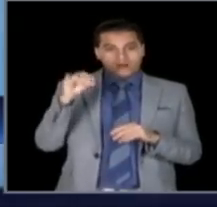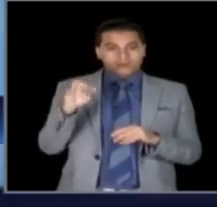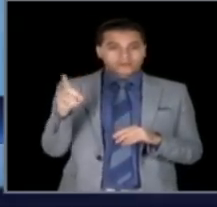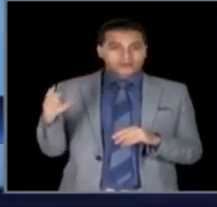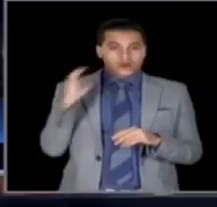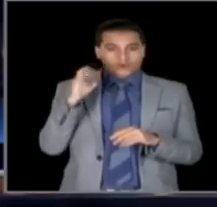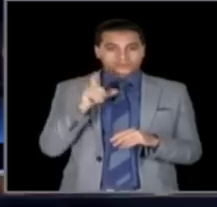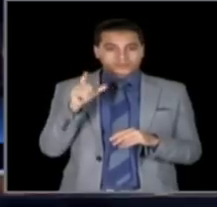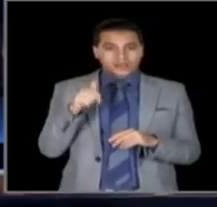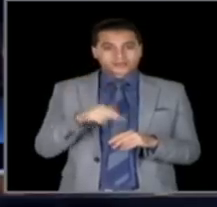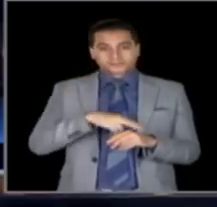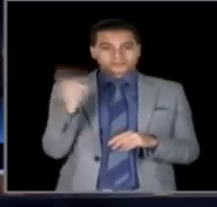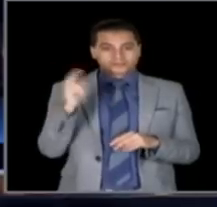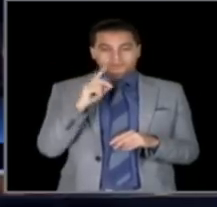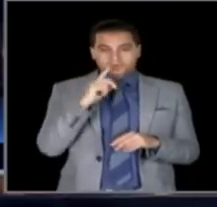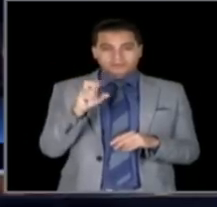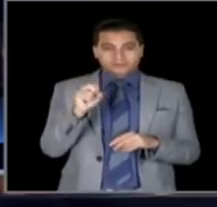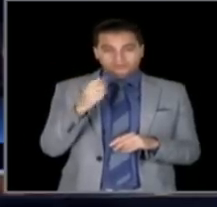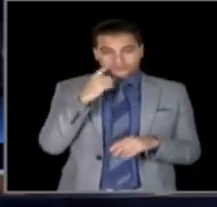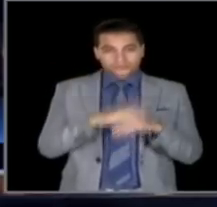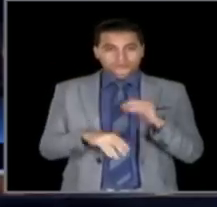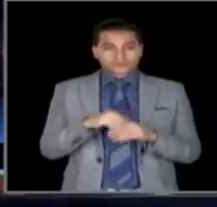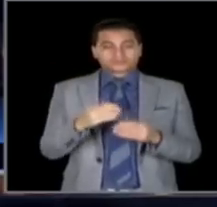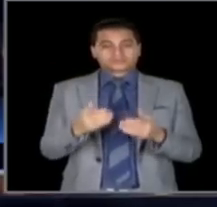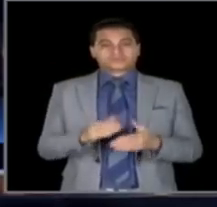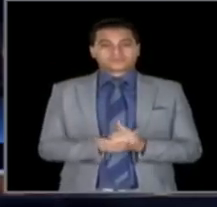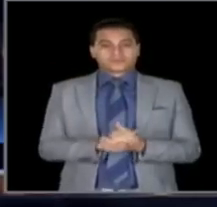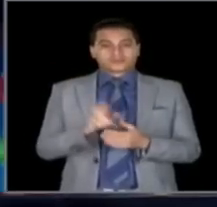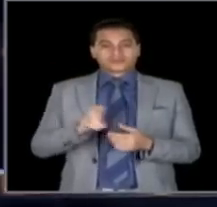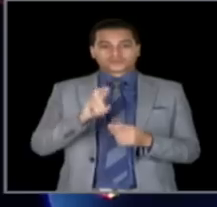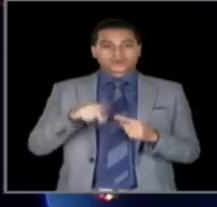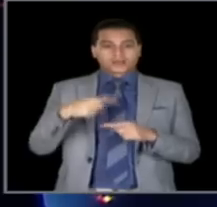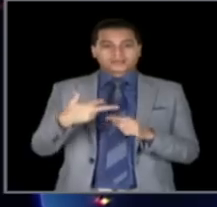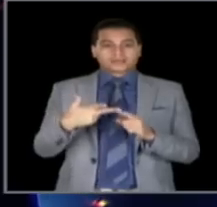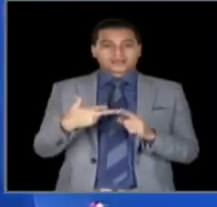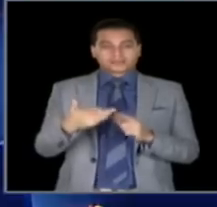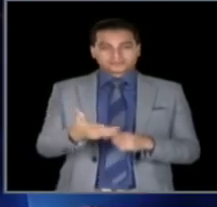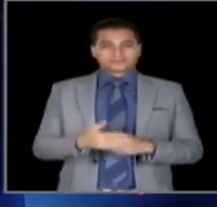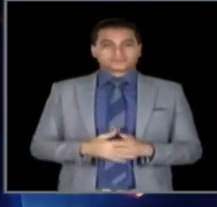صح رجعت ب 25 نقطة. السؤال الثالث،